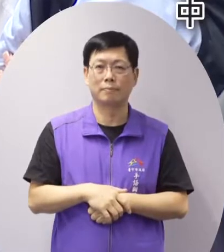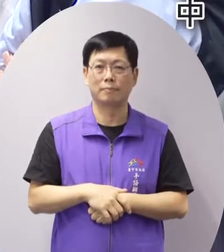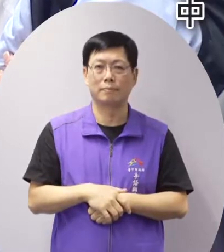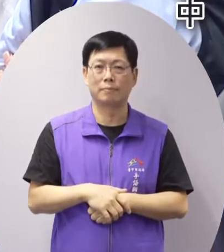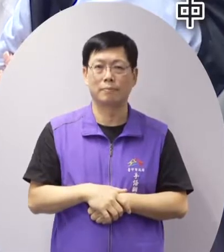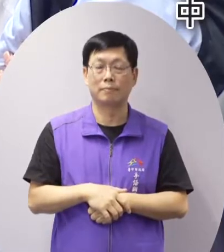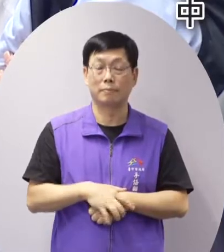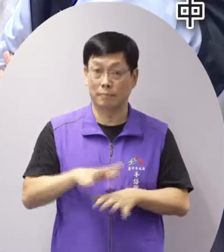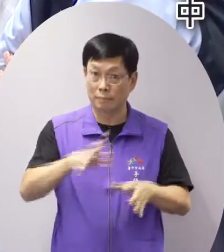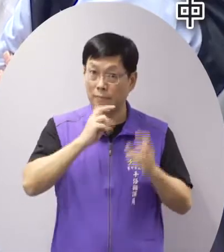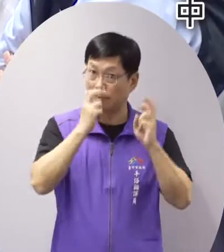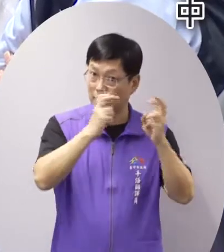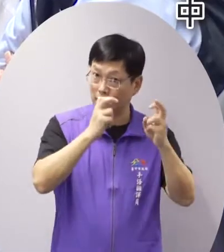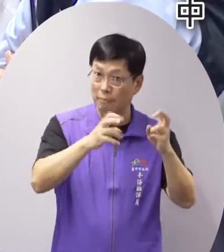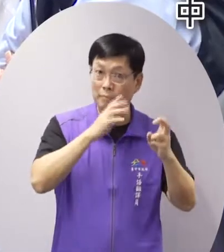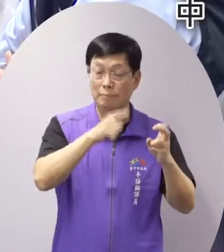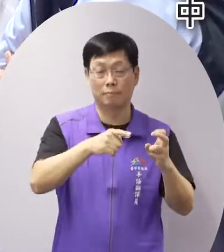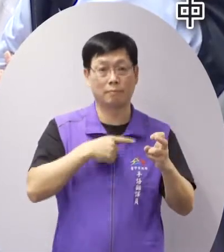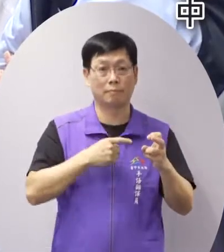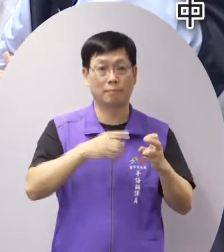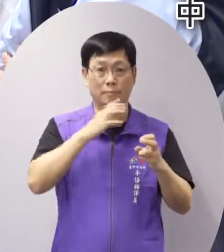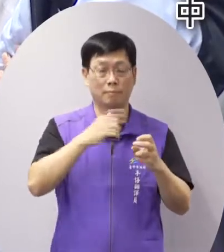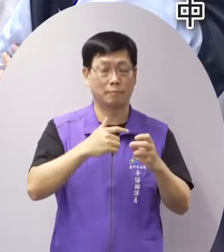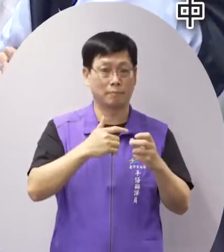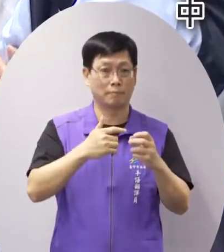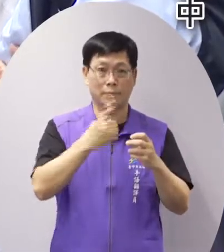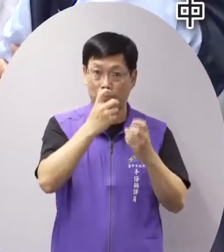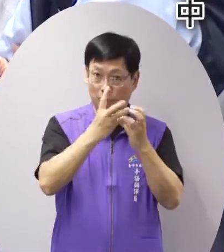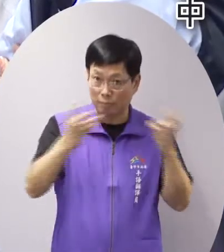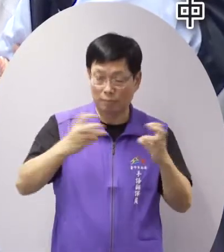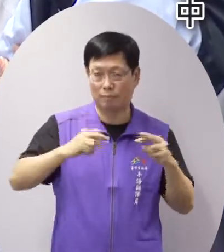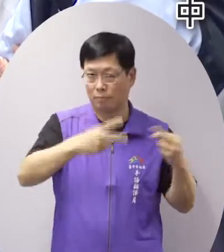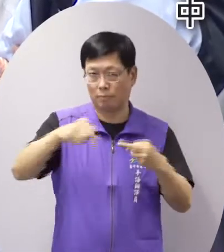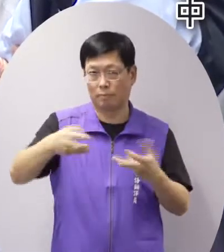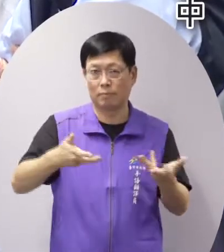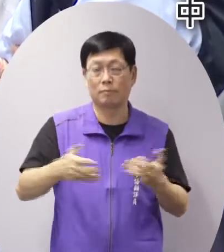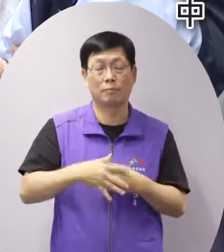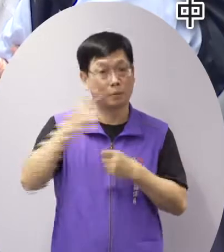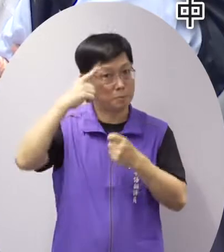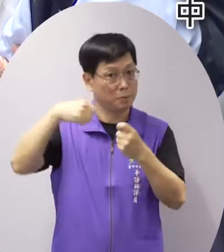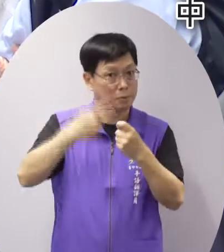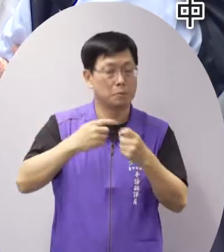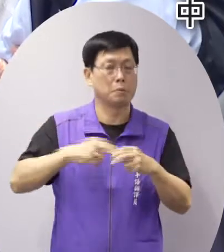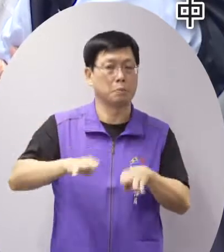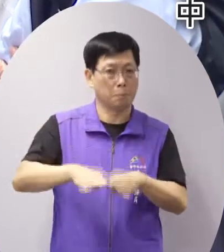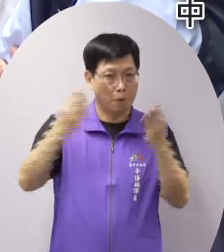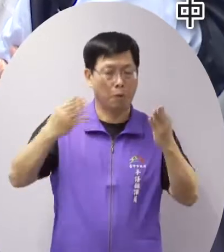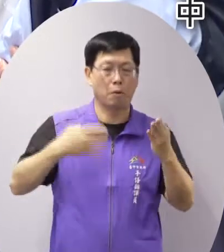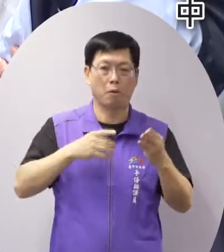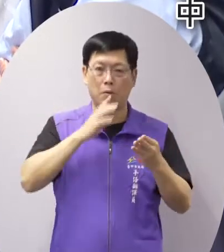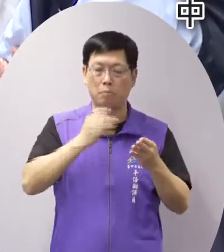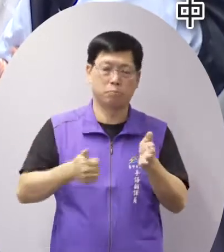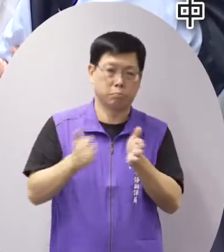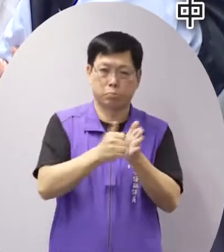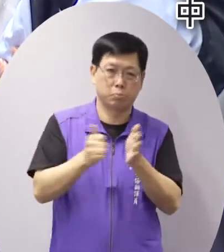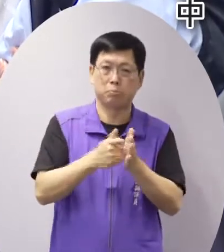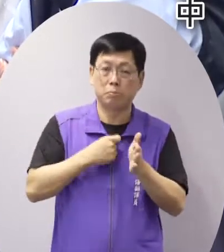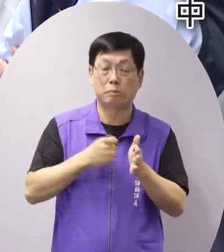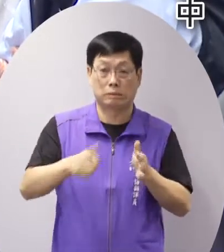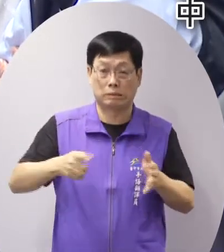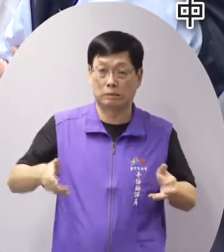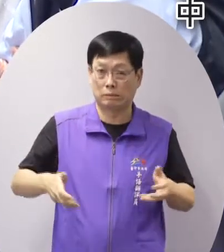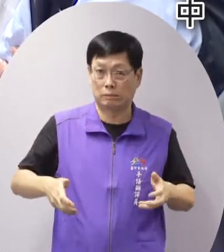说我们有捷运文心北屯线的工程，因为捷运明年就要正式通车，所以在赶工阶段